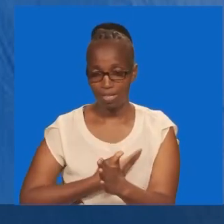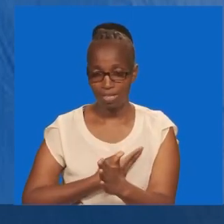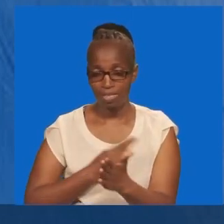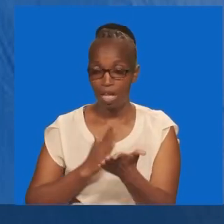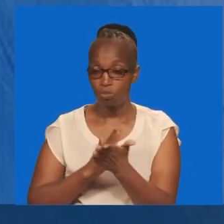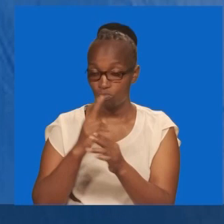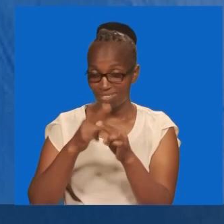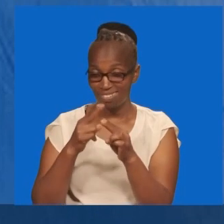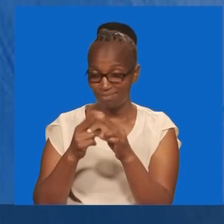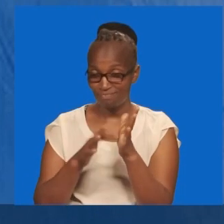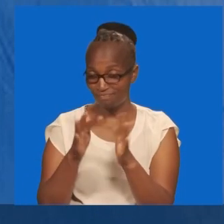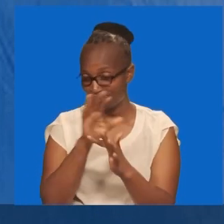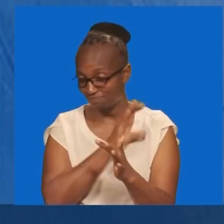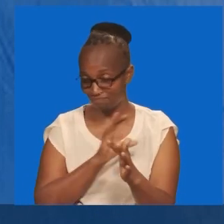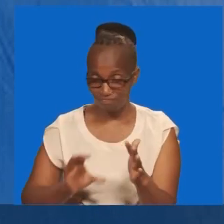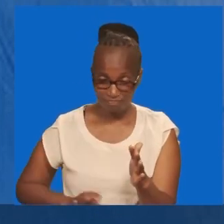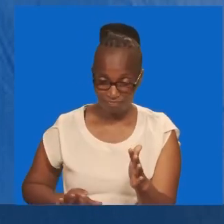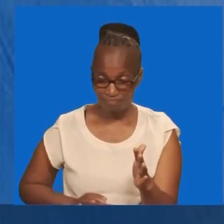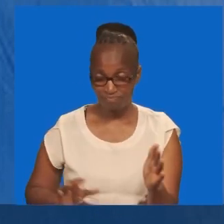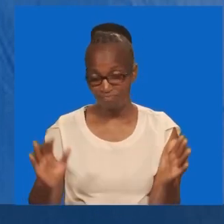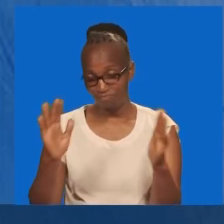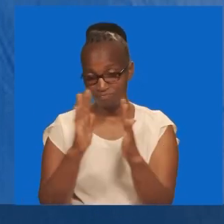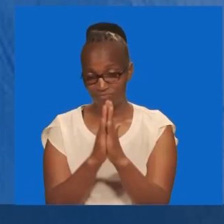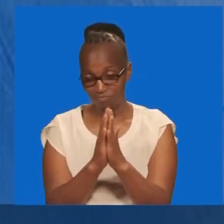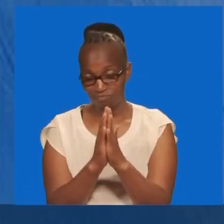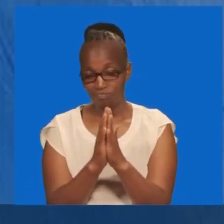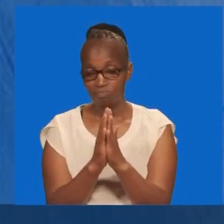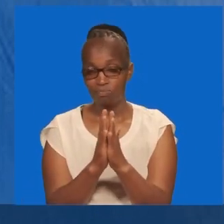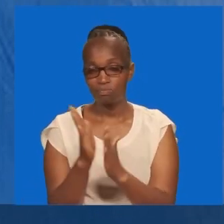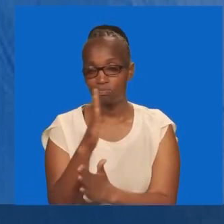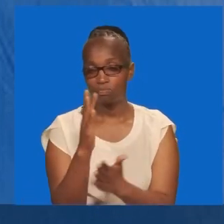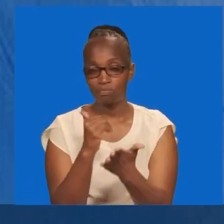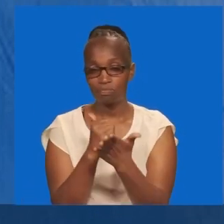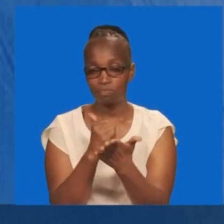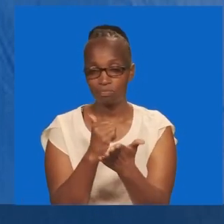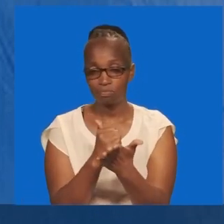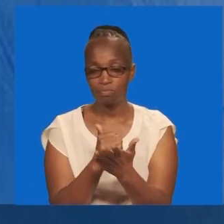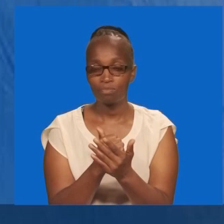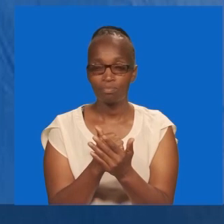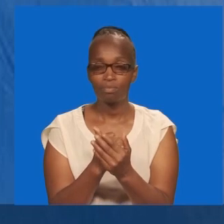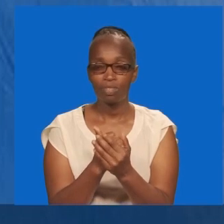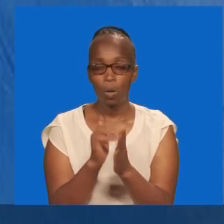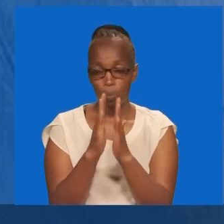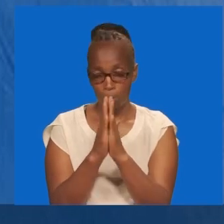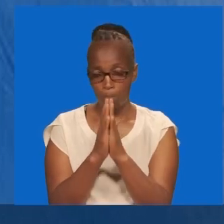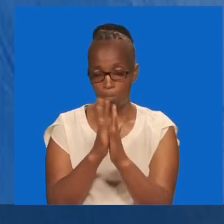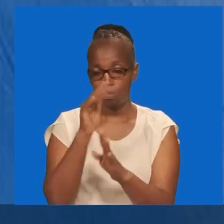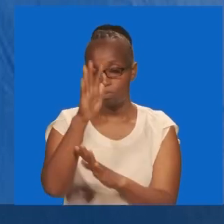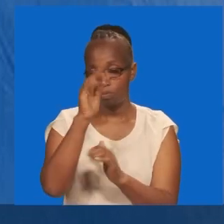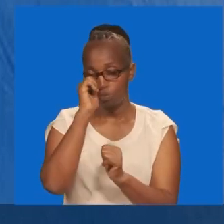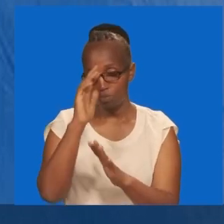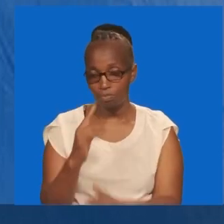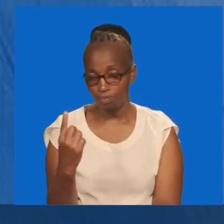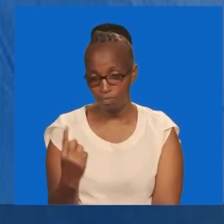zitaambatana nasi kama watoto. Na ni katika jina la Yesu Kristo mwokozi wetu tumeomba, amen.